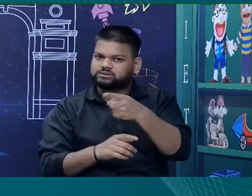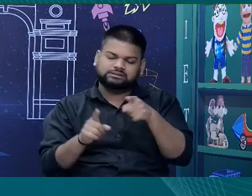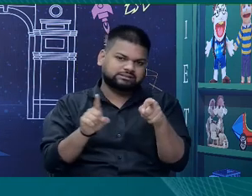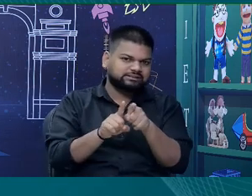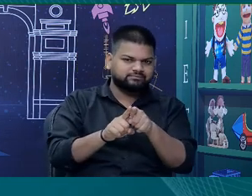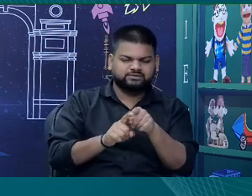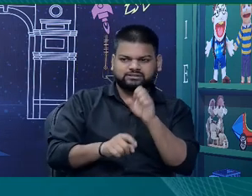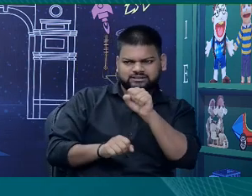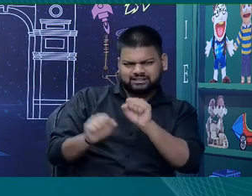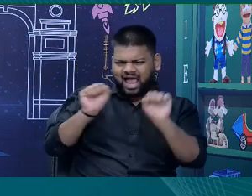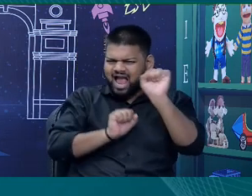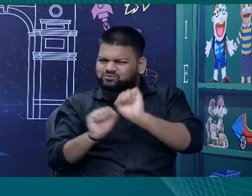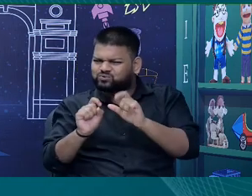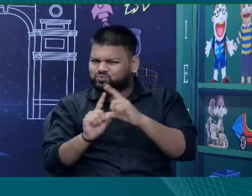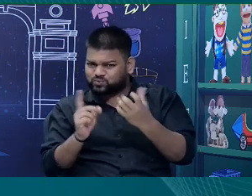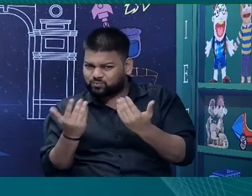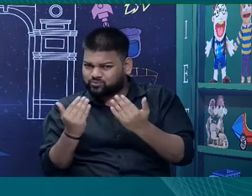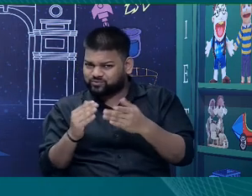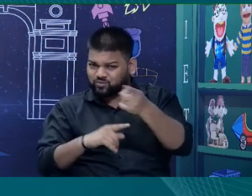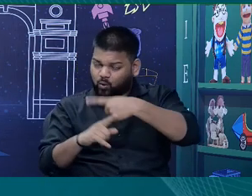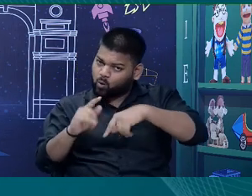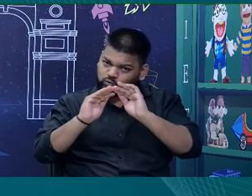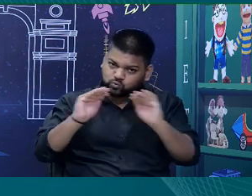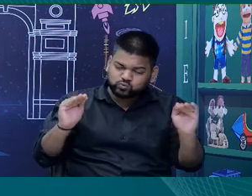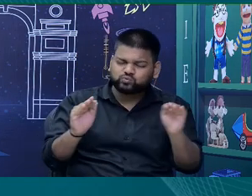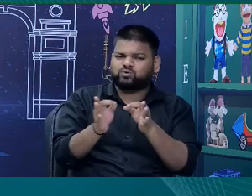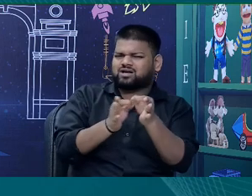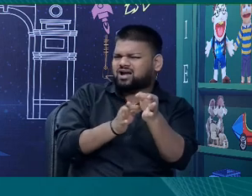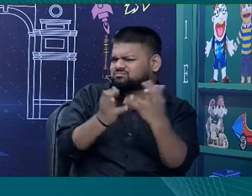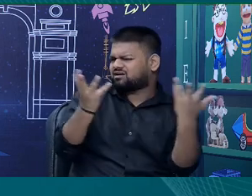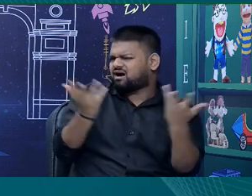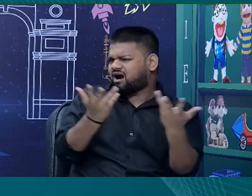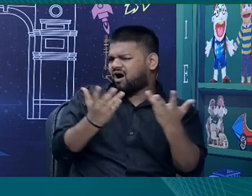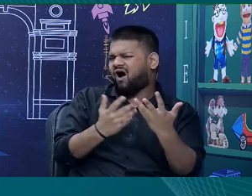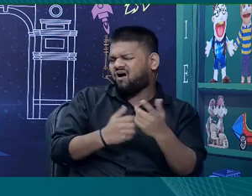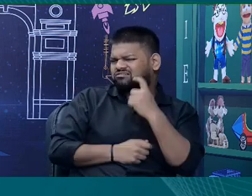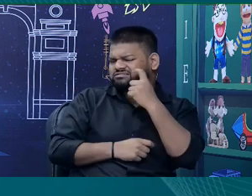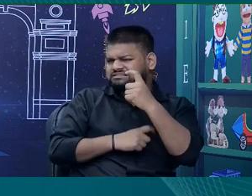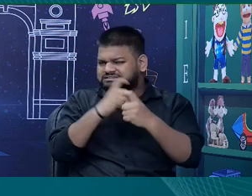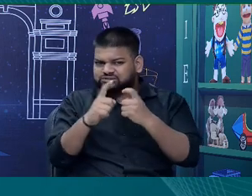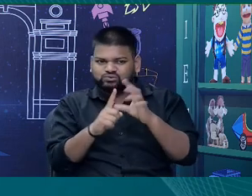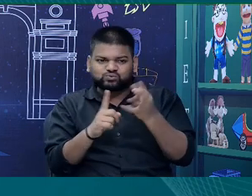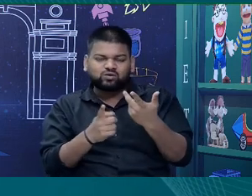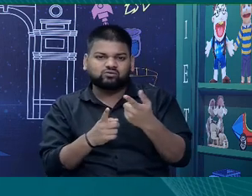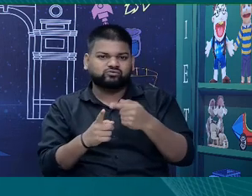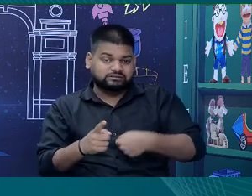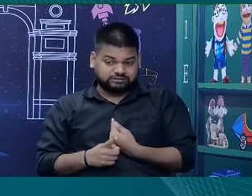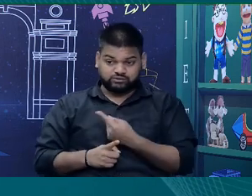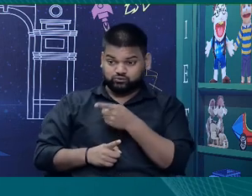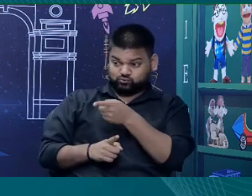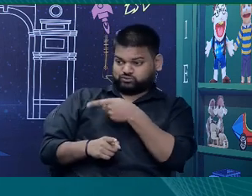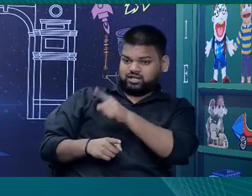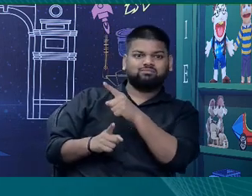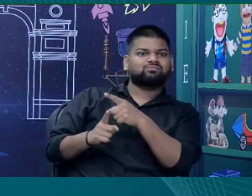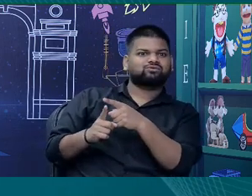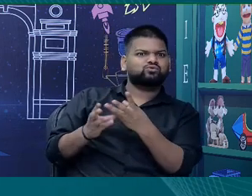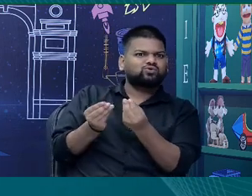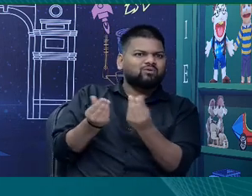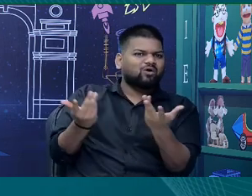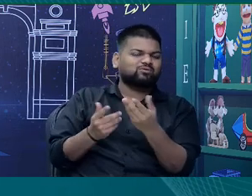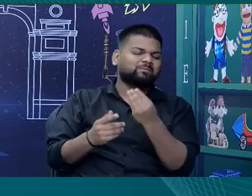कैसे बच्चे कर सकते हैं आसानी से उनको और समझाइए की जब वो किस तरह से आपने सॉल्व किया करें ये फॉर्मूला आप उनको बताइए